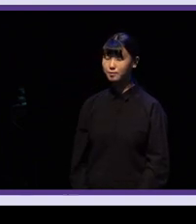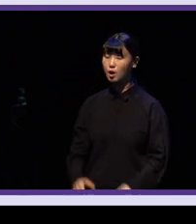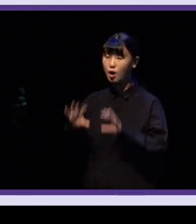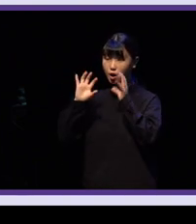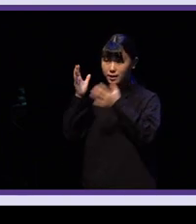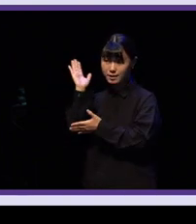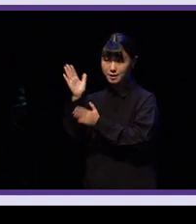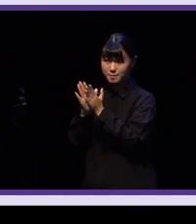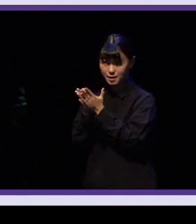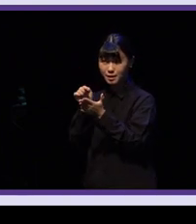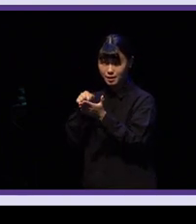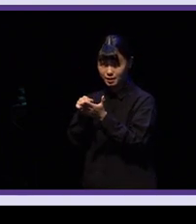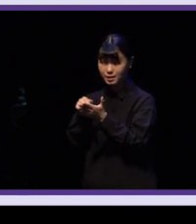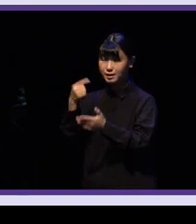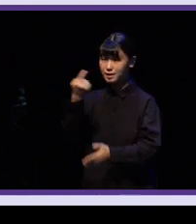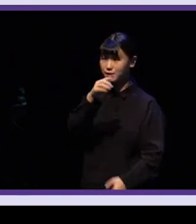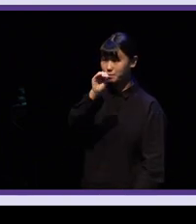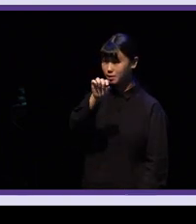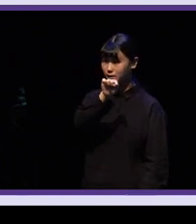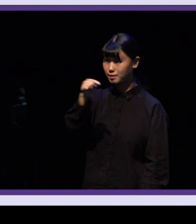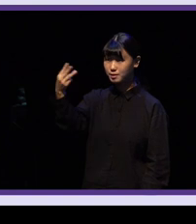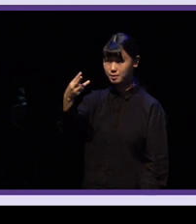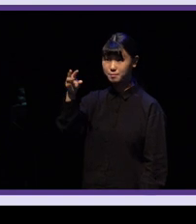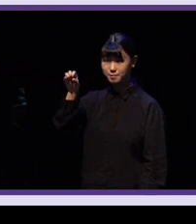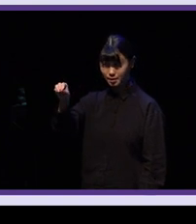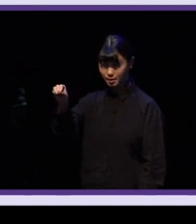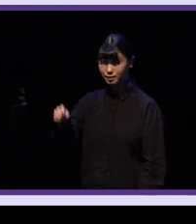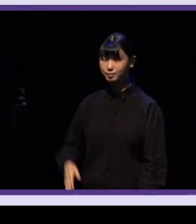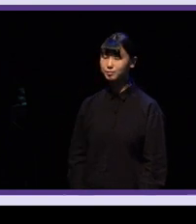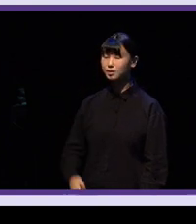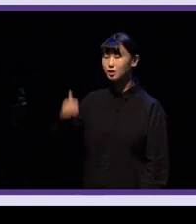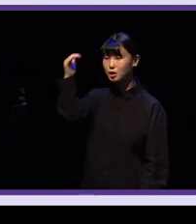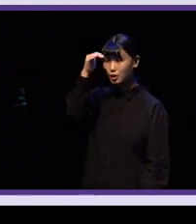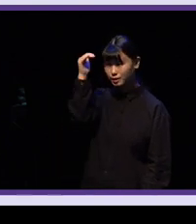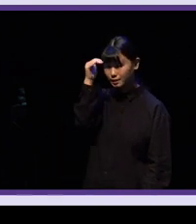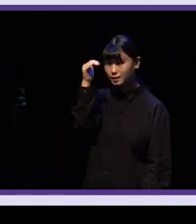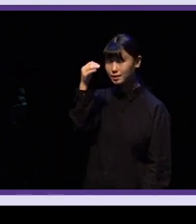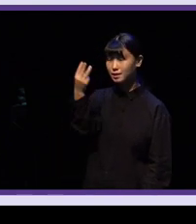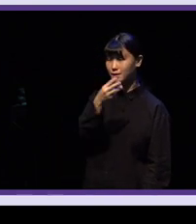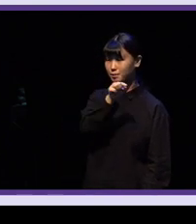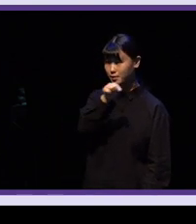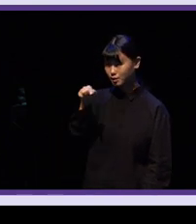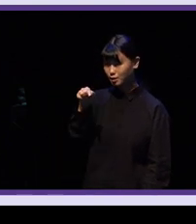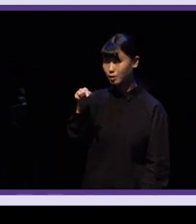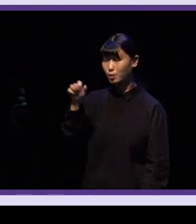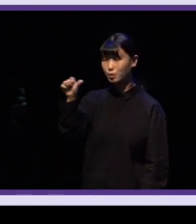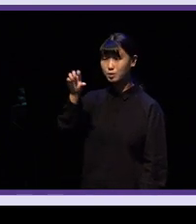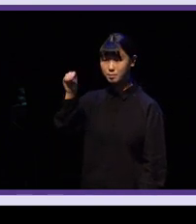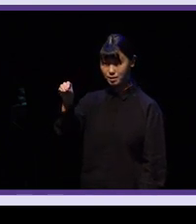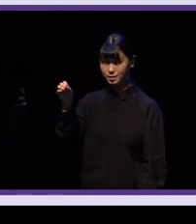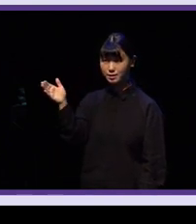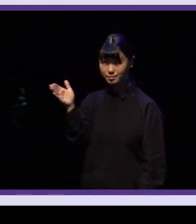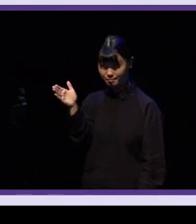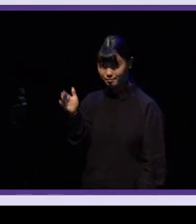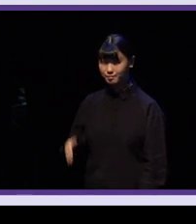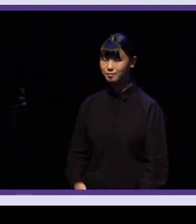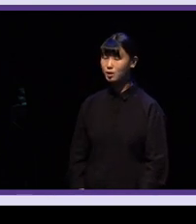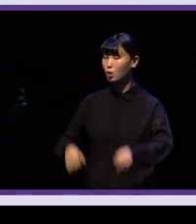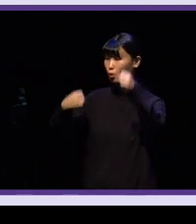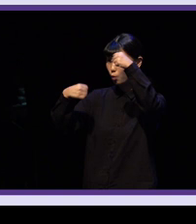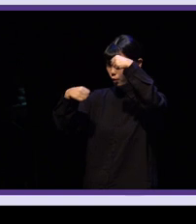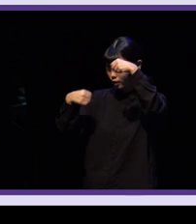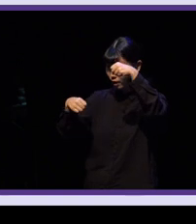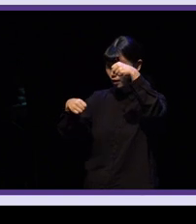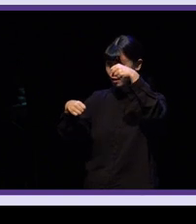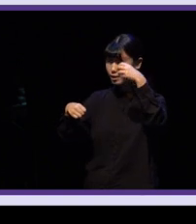발간은 1천만원에서 3천만원 이내 그리고 전시의 경우는 3천에서 5천만원 이내 그리고 공연의